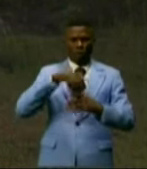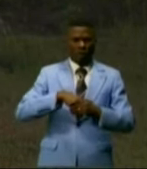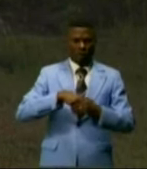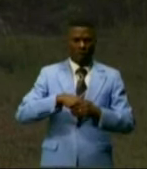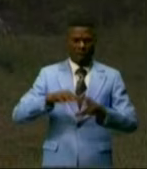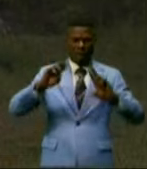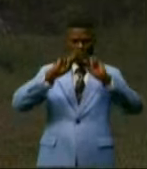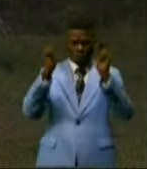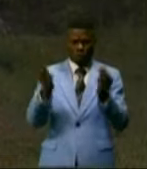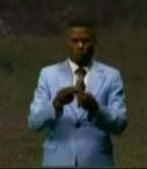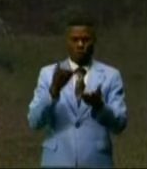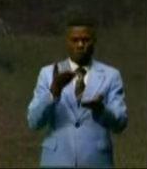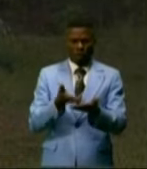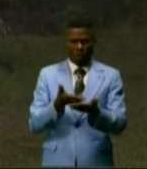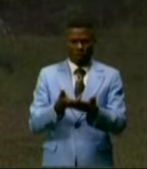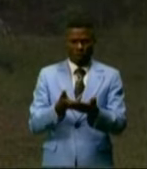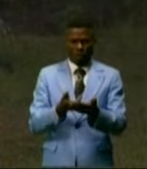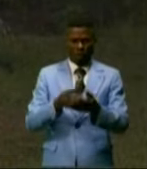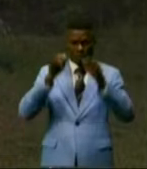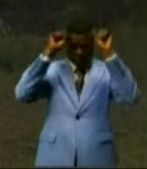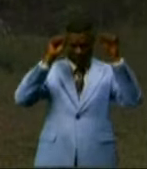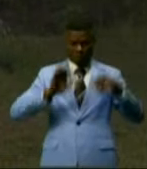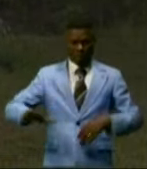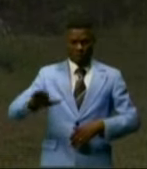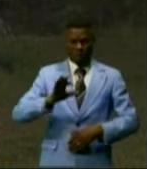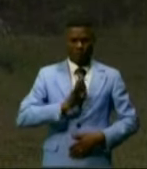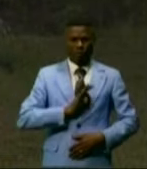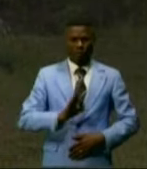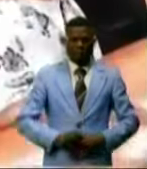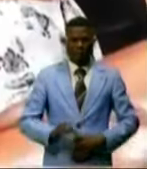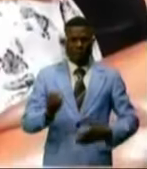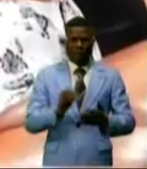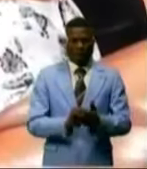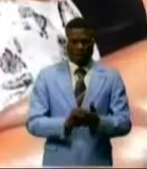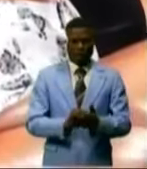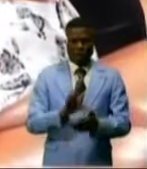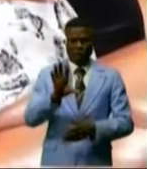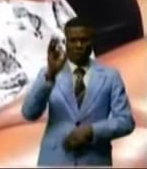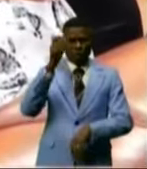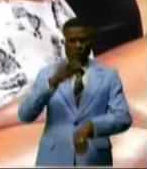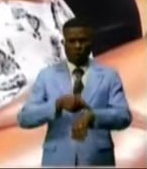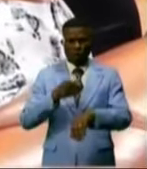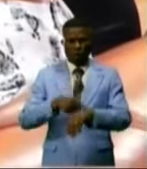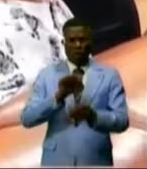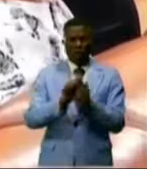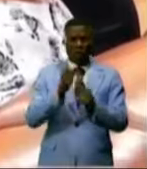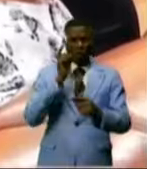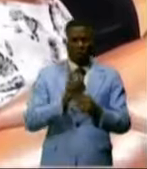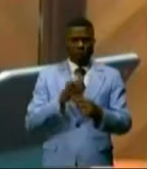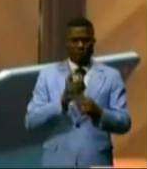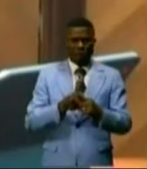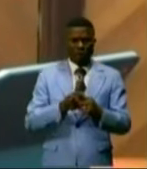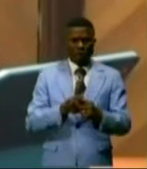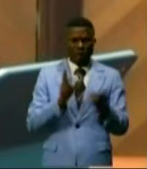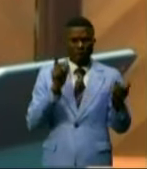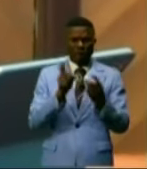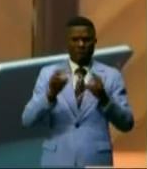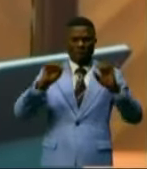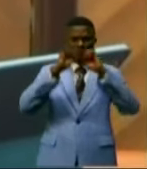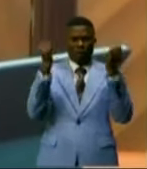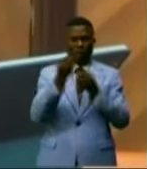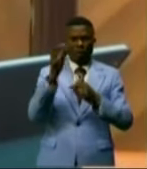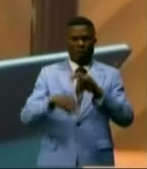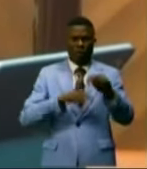cette organisation. Le président de la République a été saisi des difficultés éprouvées par la Société